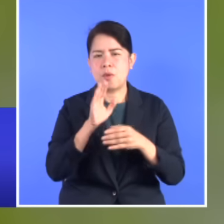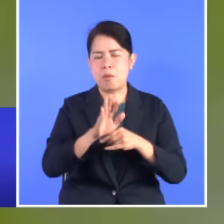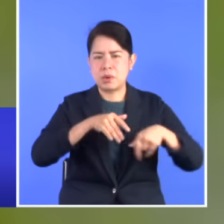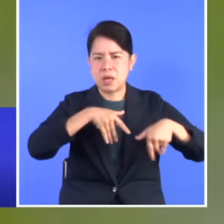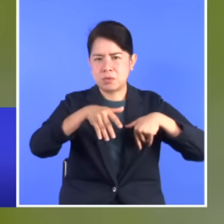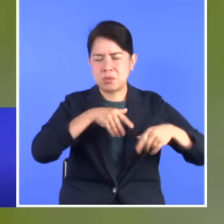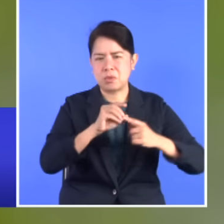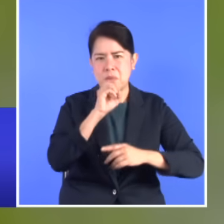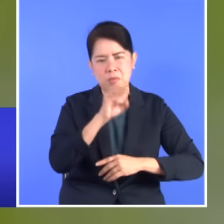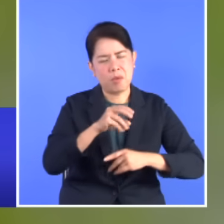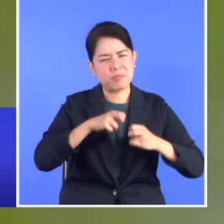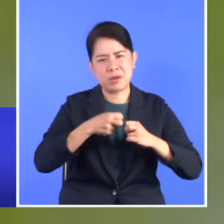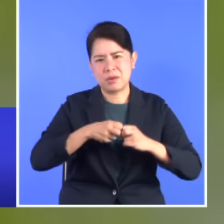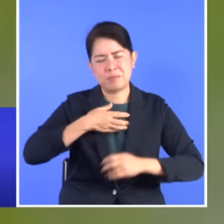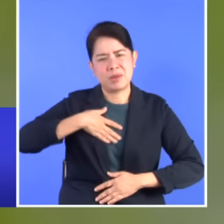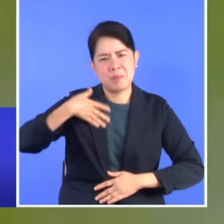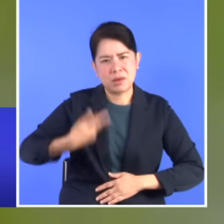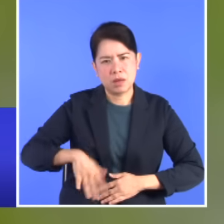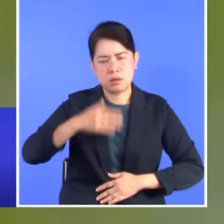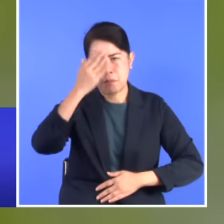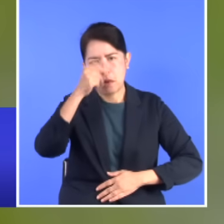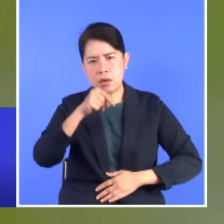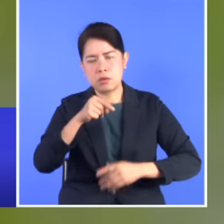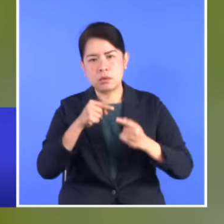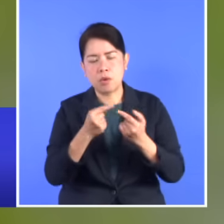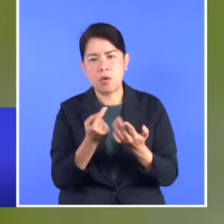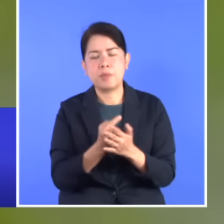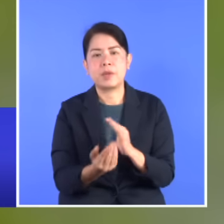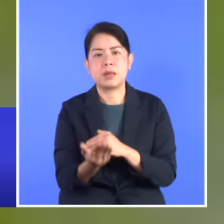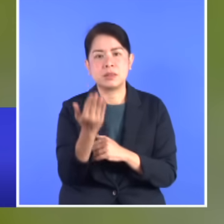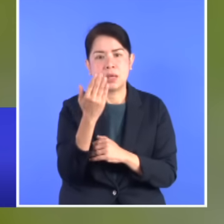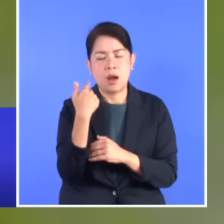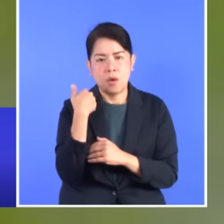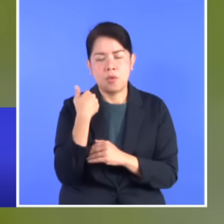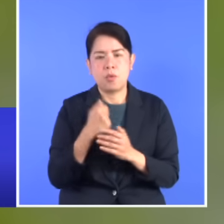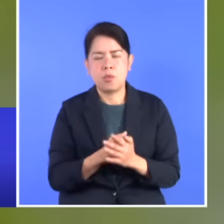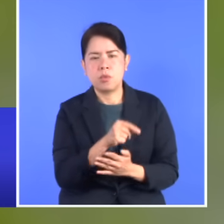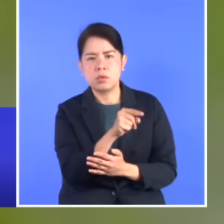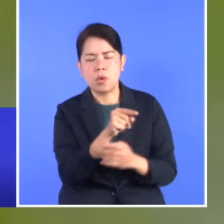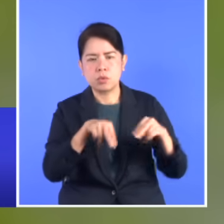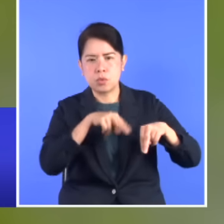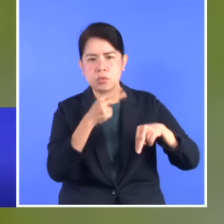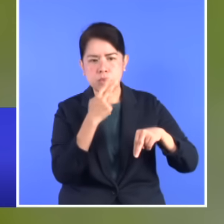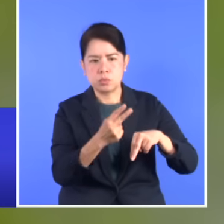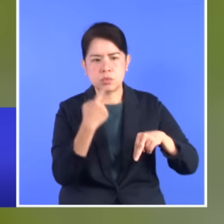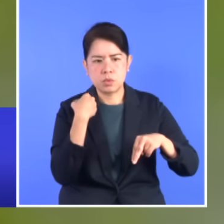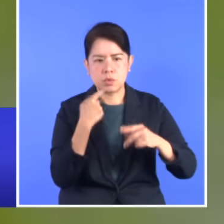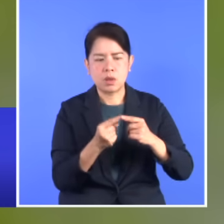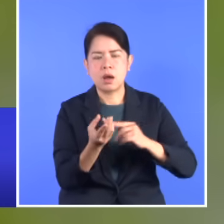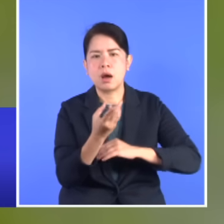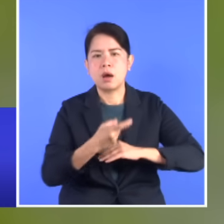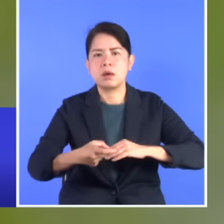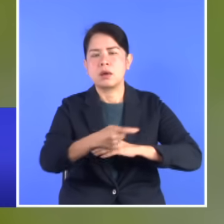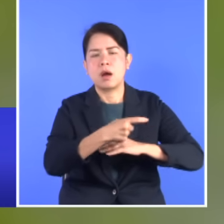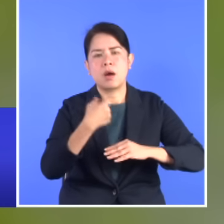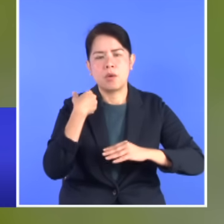วันเนี่ยก็ไม่ต้องกินต้องนอนกันในเวลากลางคืนกลางวันต้องถือปืนผาหน้าไม้หนังสติ๊กไปเฝ้านานะครับไม่เป็นอัน